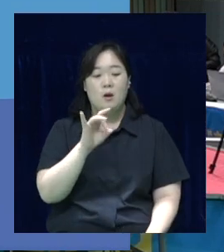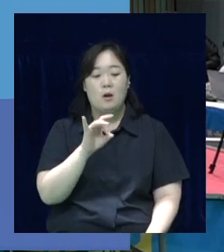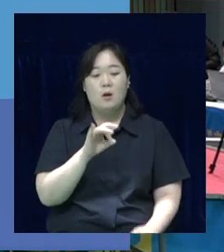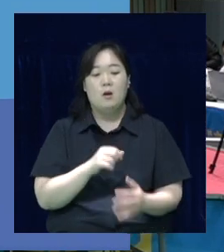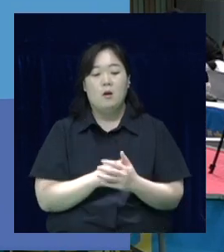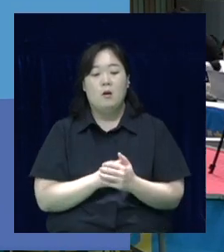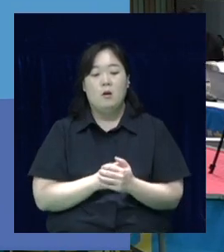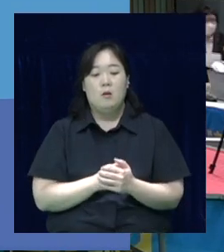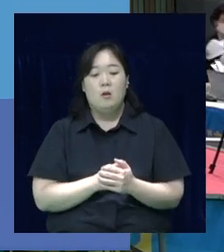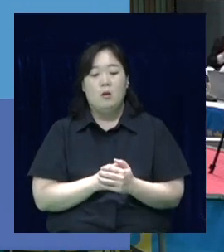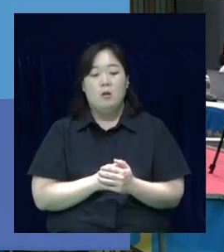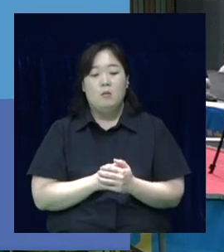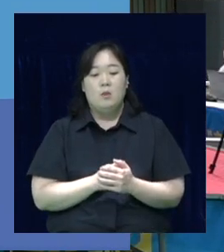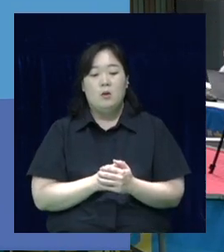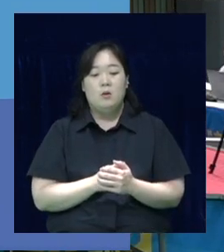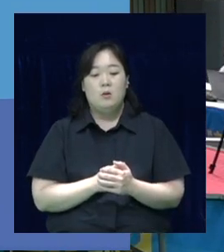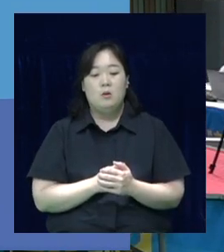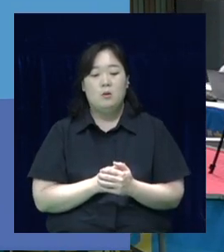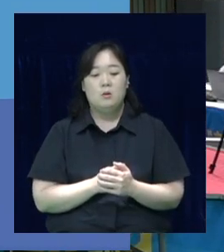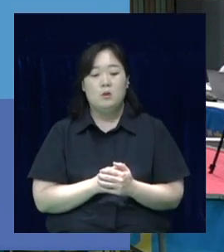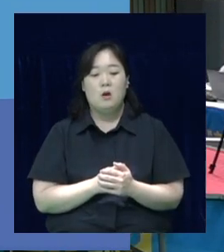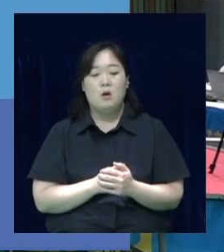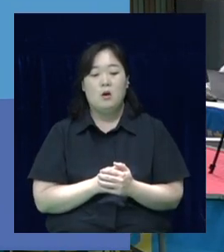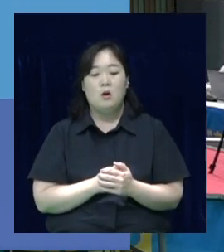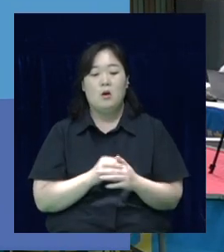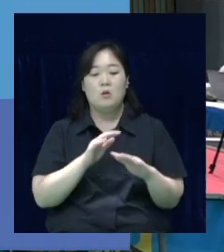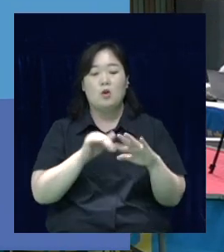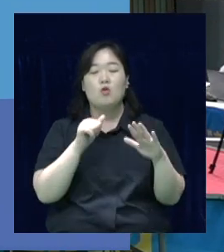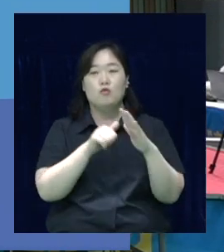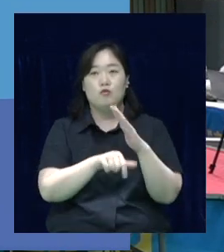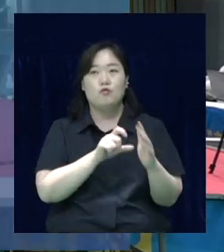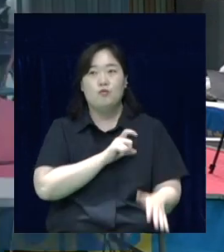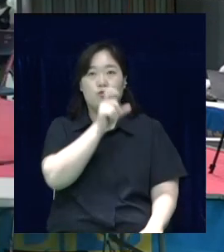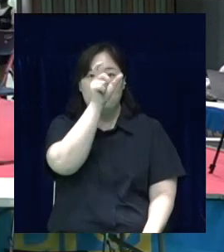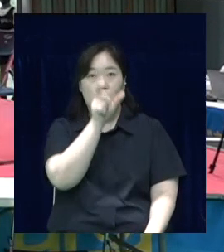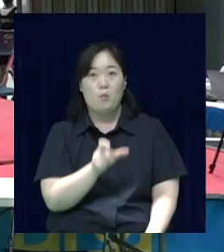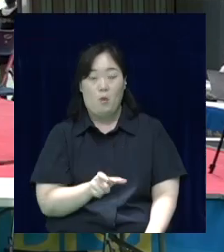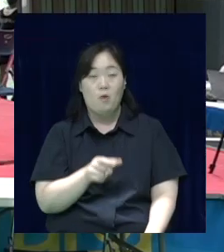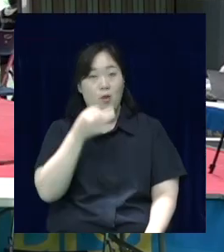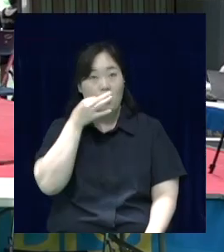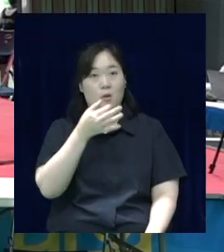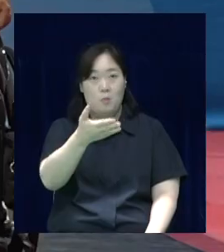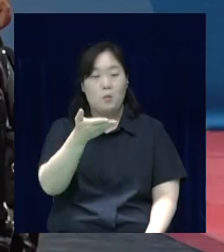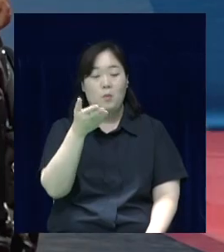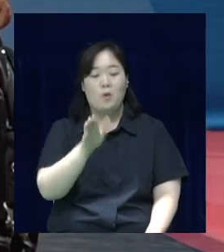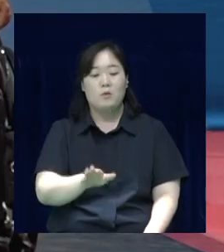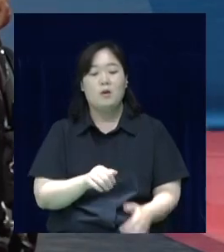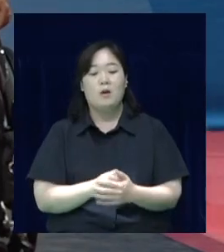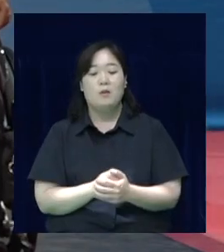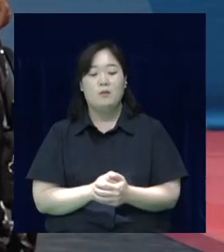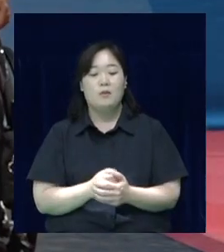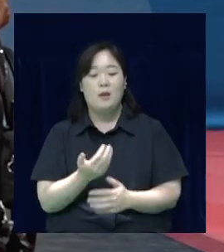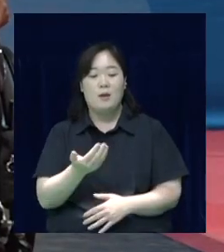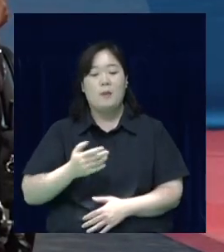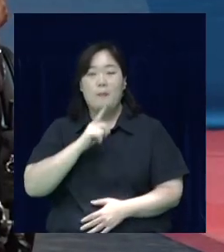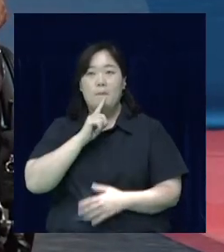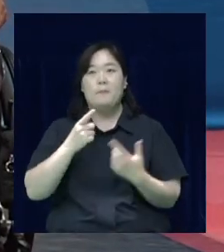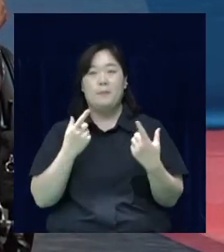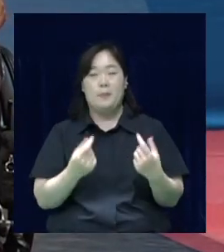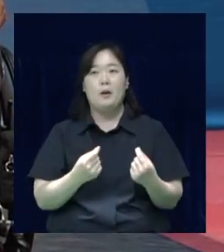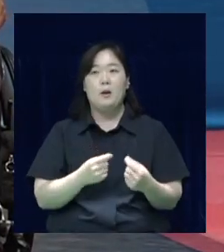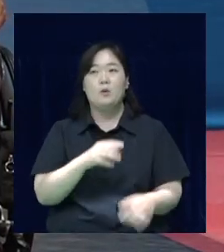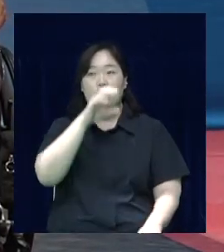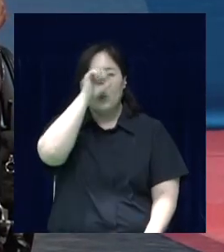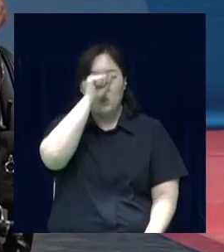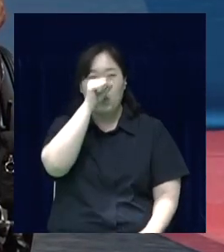그리고 문정훈 선수까지 일단은 나와 있는 상태인데 사실 문정훈 선수가 뭐 앞서 말씀해주셨지만 굉장히 좋은